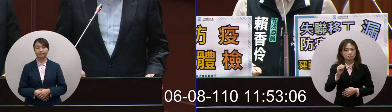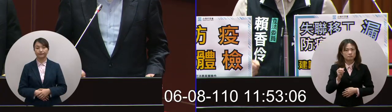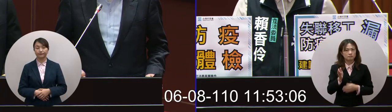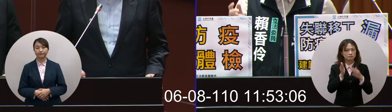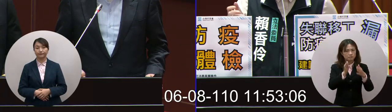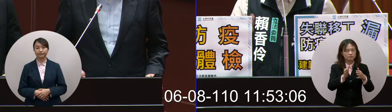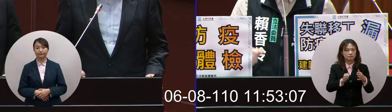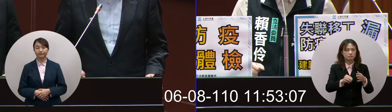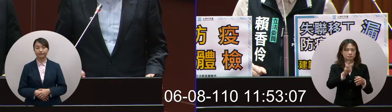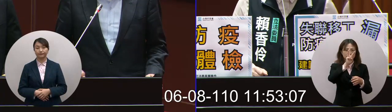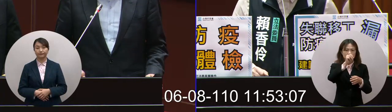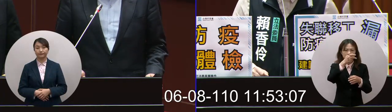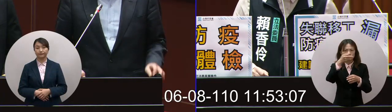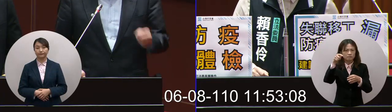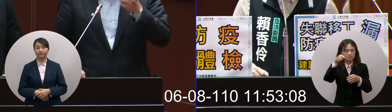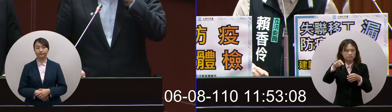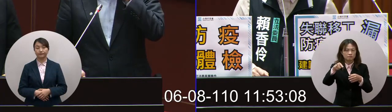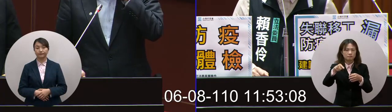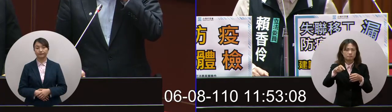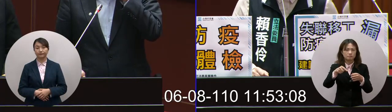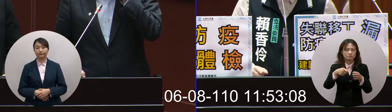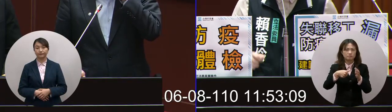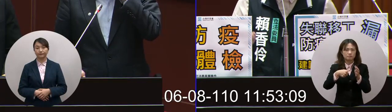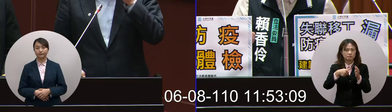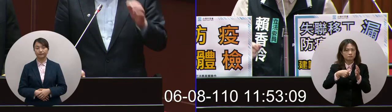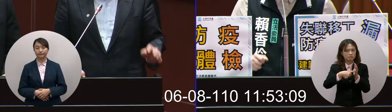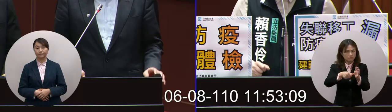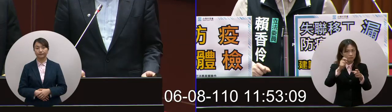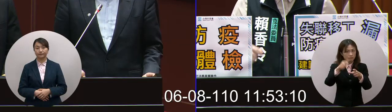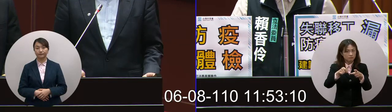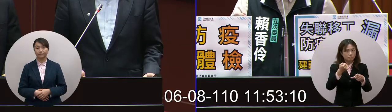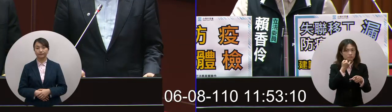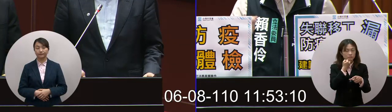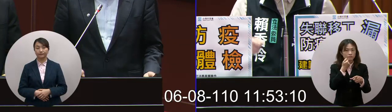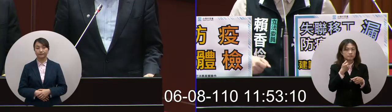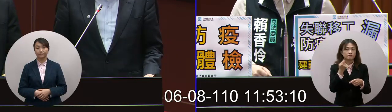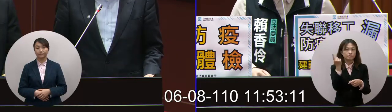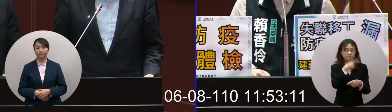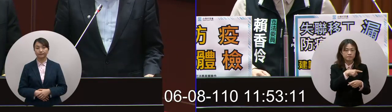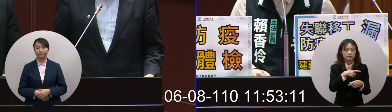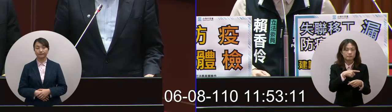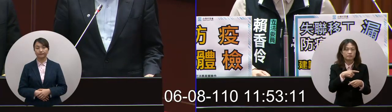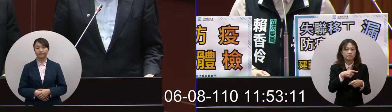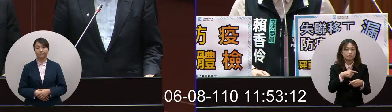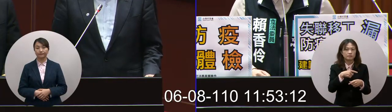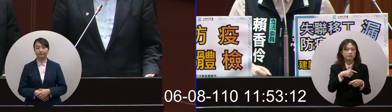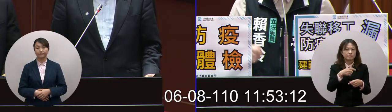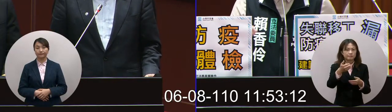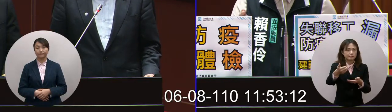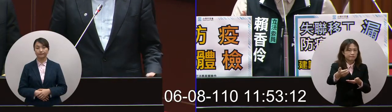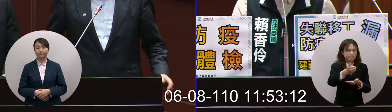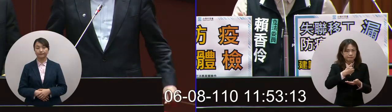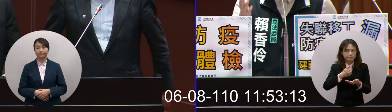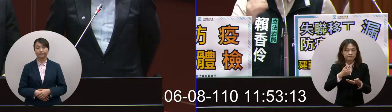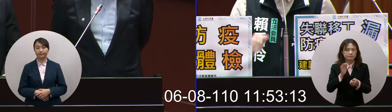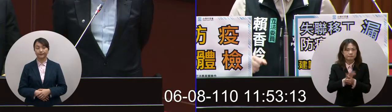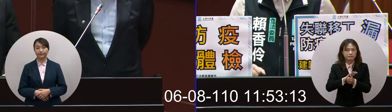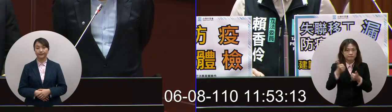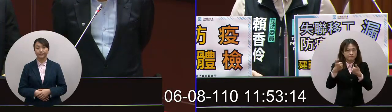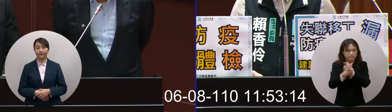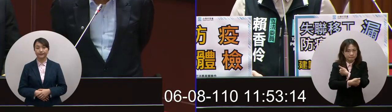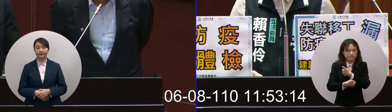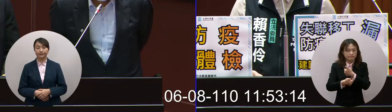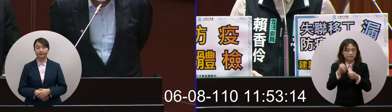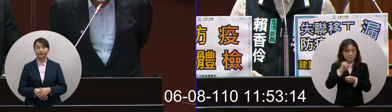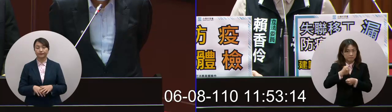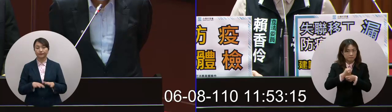摩登啊呢，还是这些比较外国的这个厂商来用代购的这个代为生产的方式处理？您可不可以再说